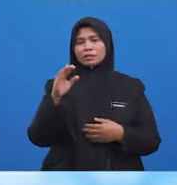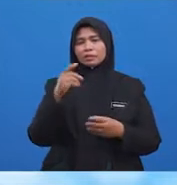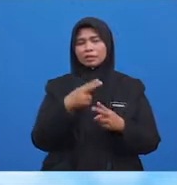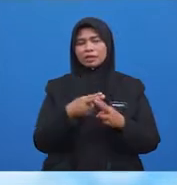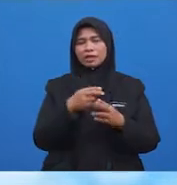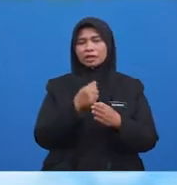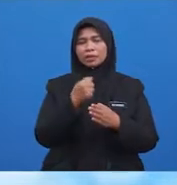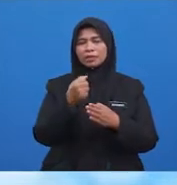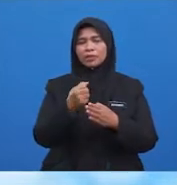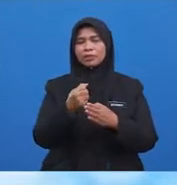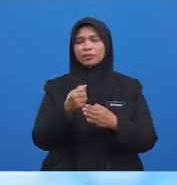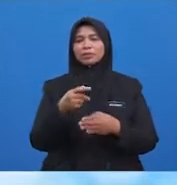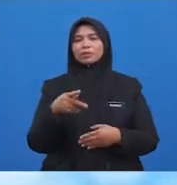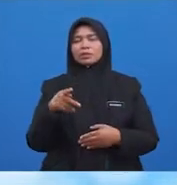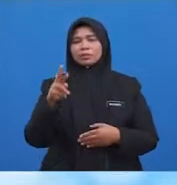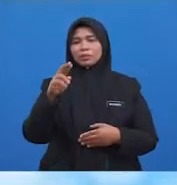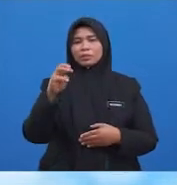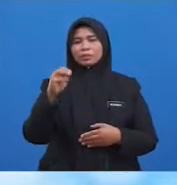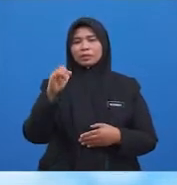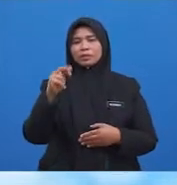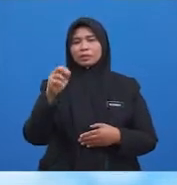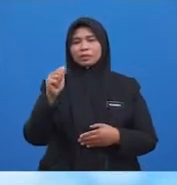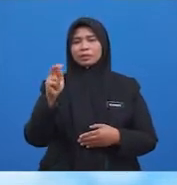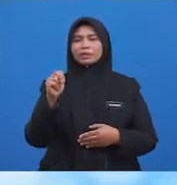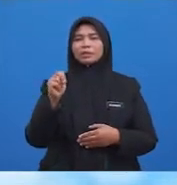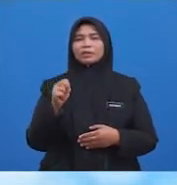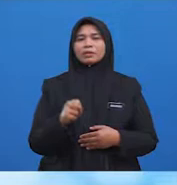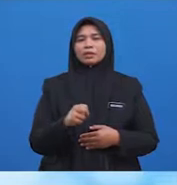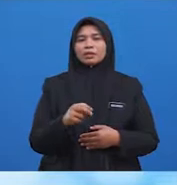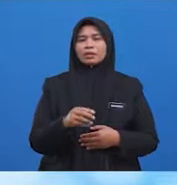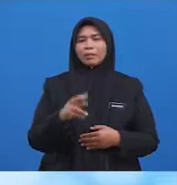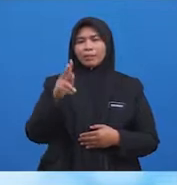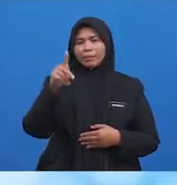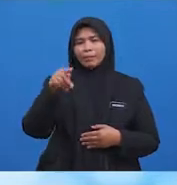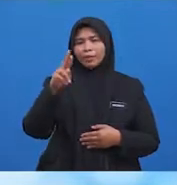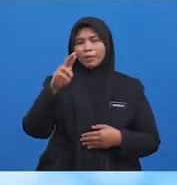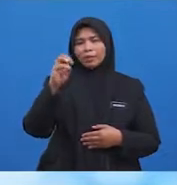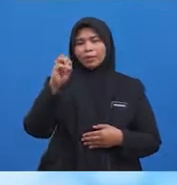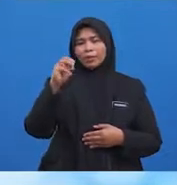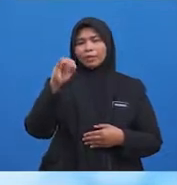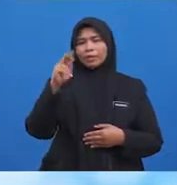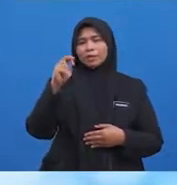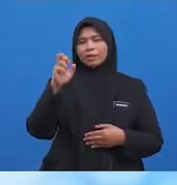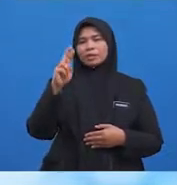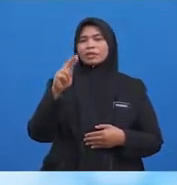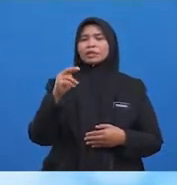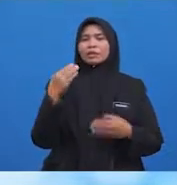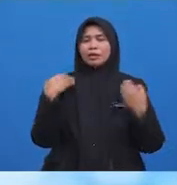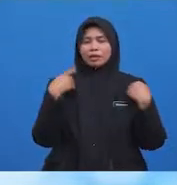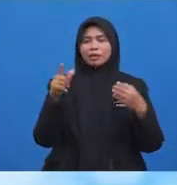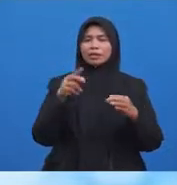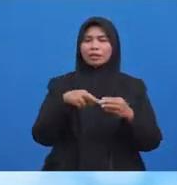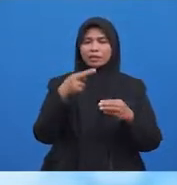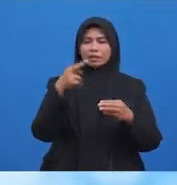atau Promenade Semarak sudah adalah gas yang menyala yang